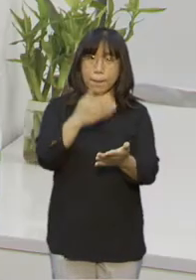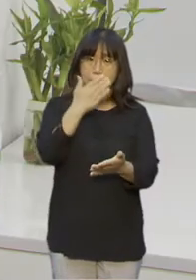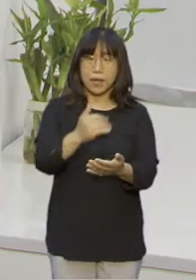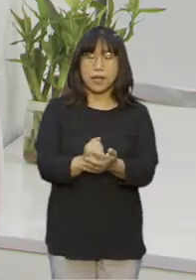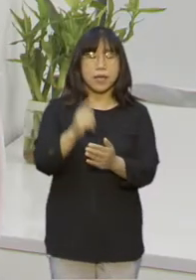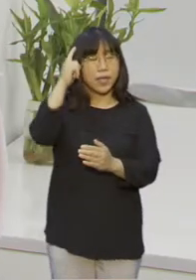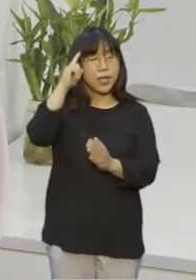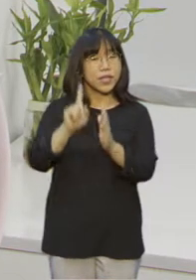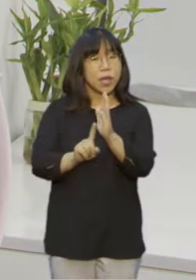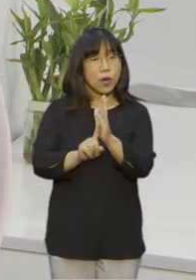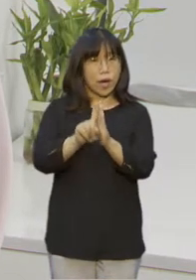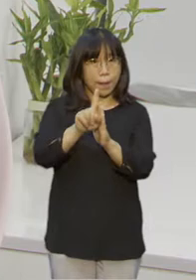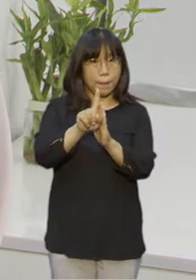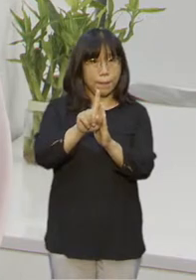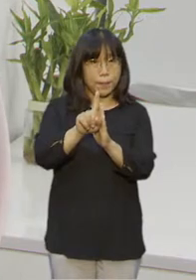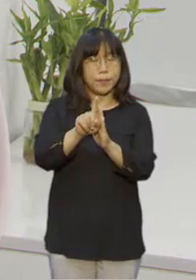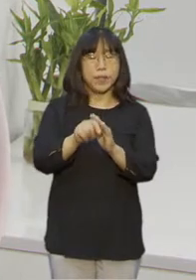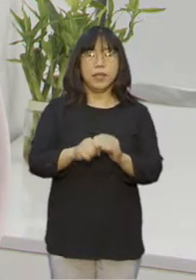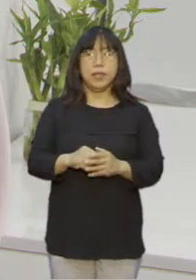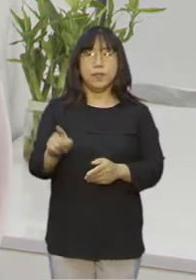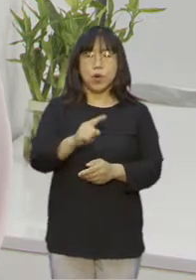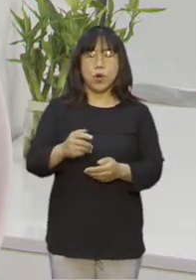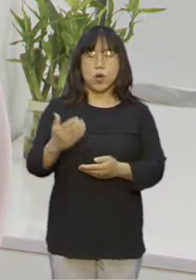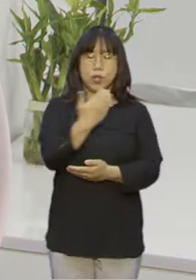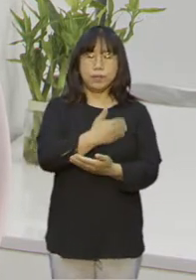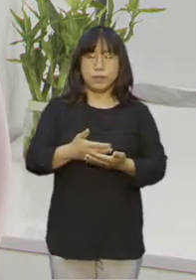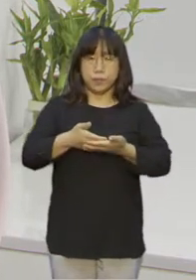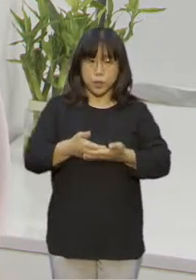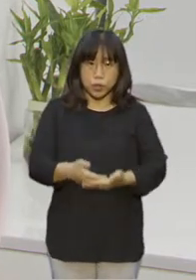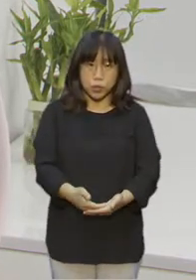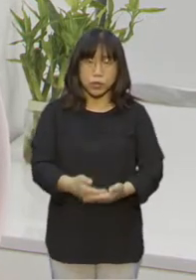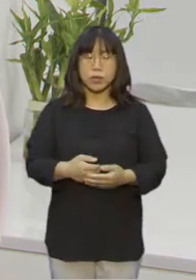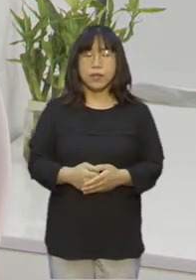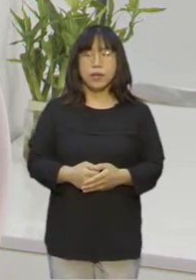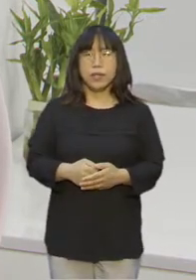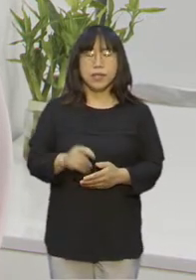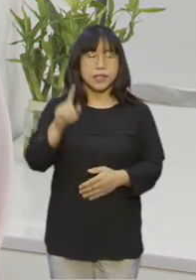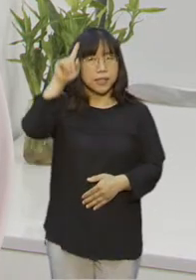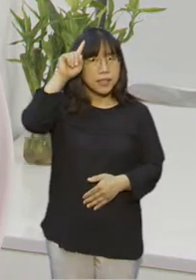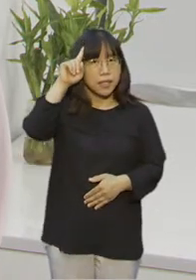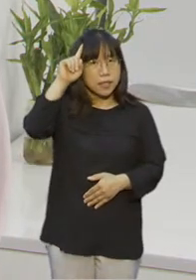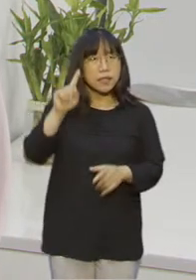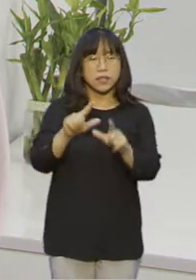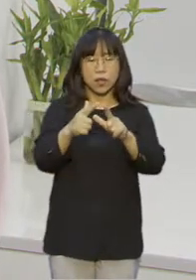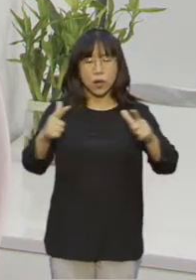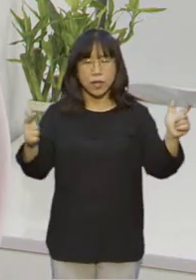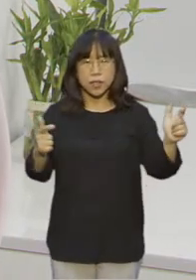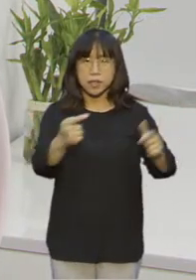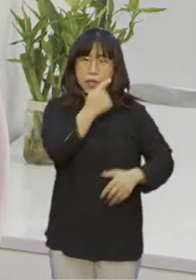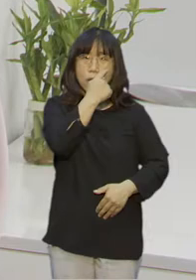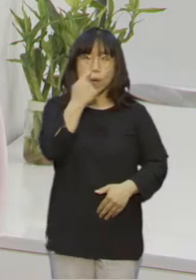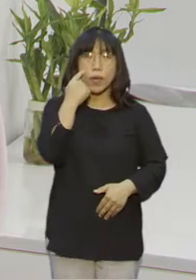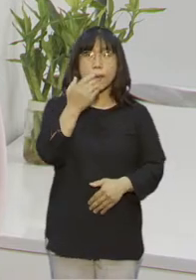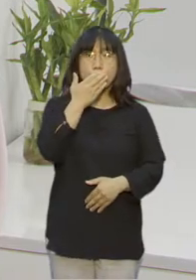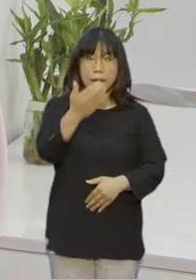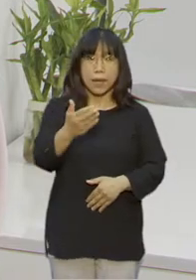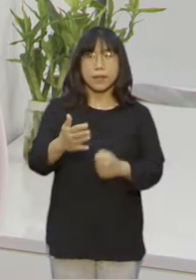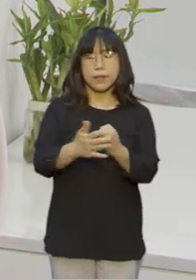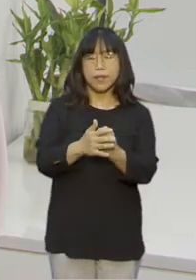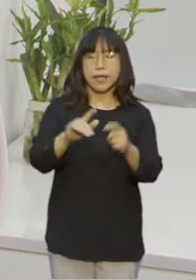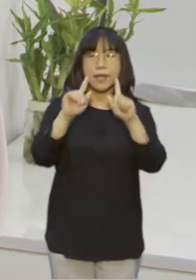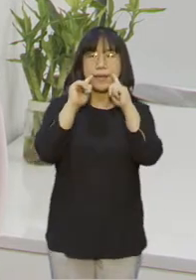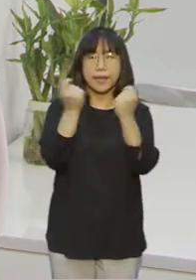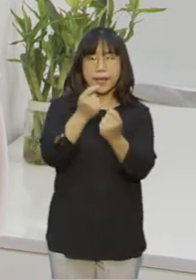혈압, 스트레스, 체중, 체성분, 키 등을 검사할 수 있고 개인별 건강 상태에 따라